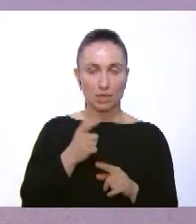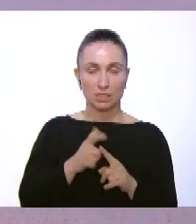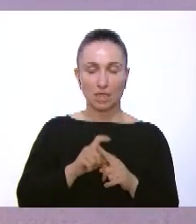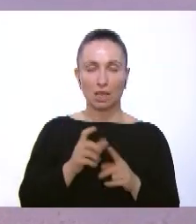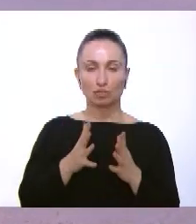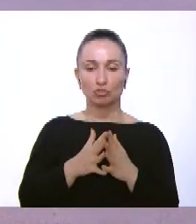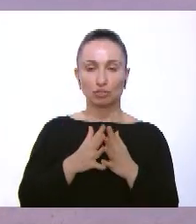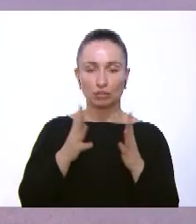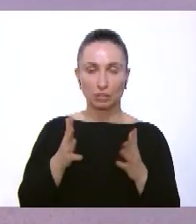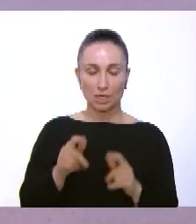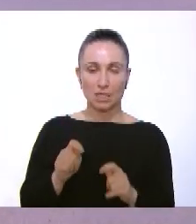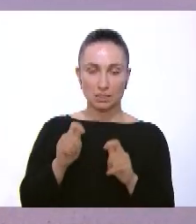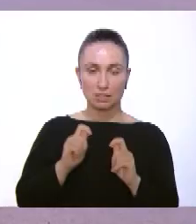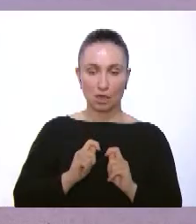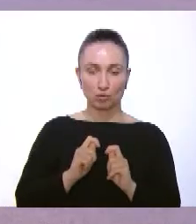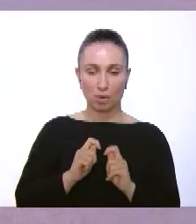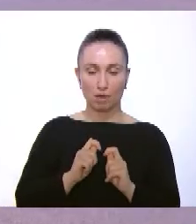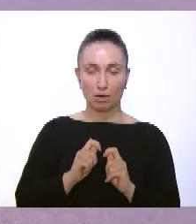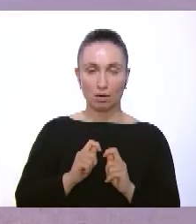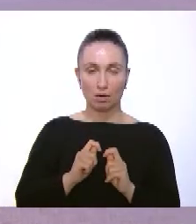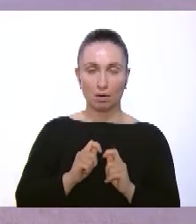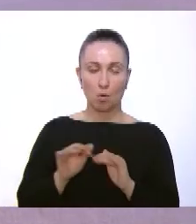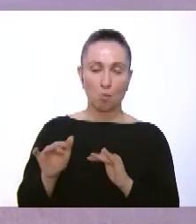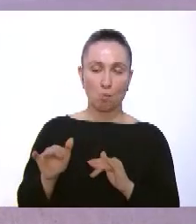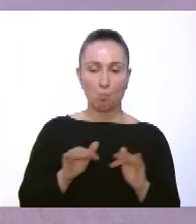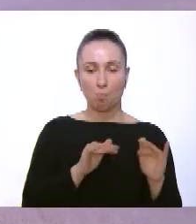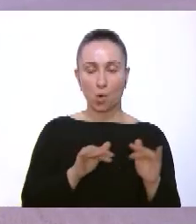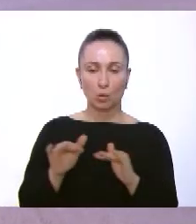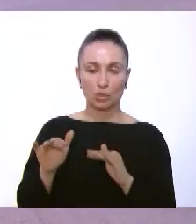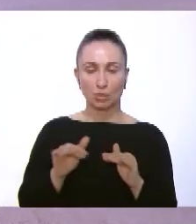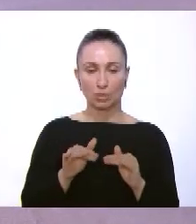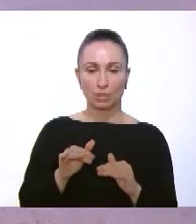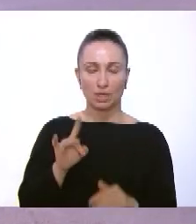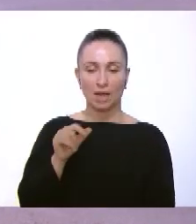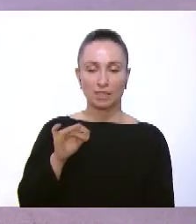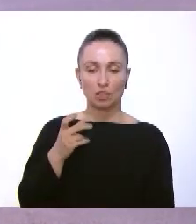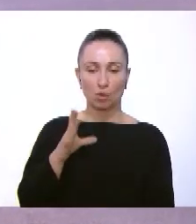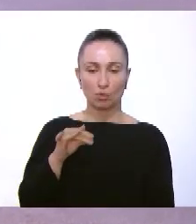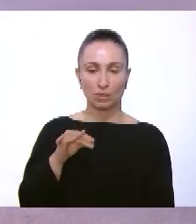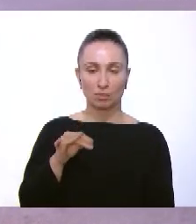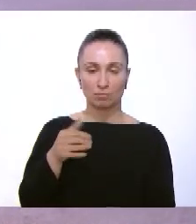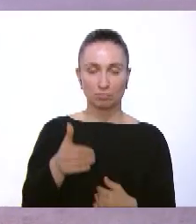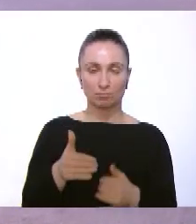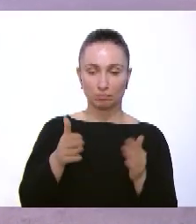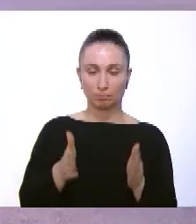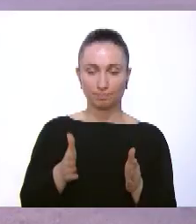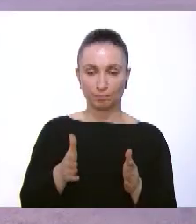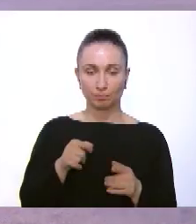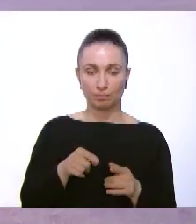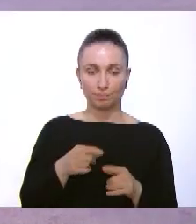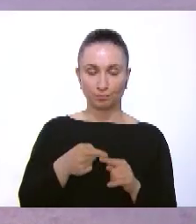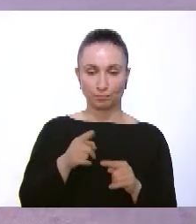დიდი საჩუქარი მოძრავი მობილური რადიოლოგიური დანადგარი.